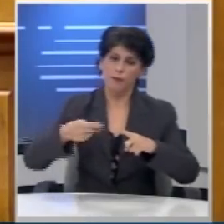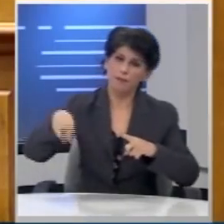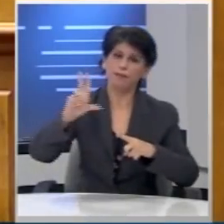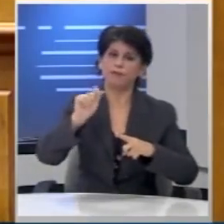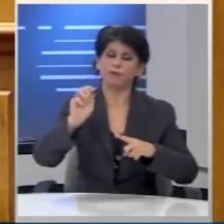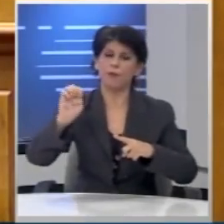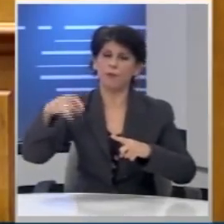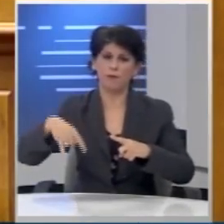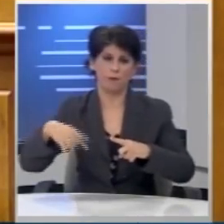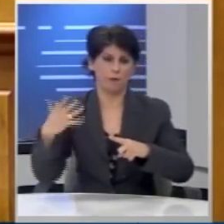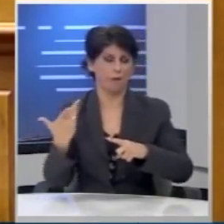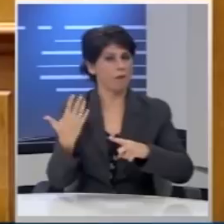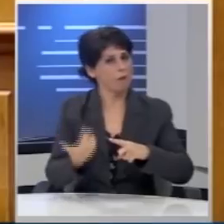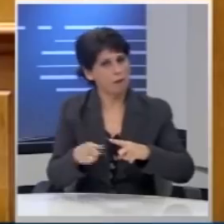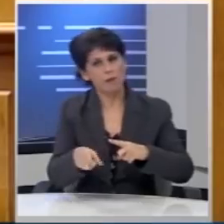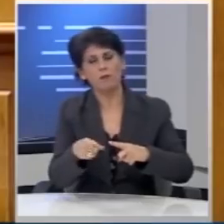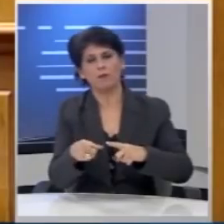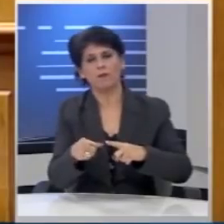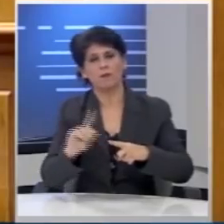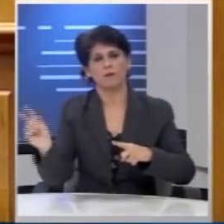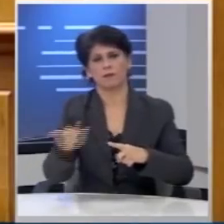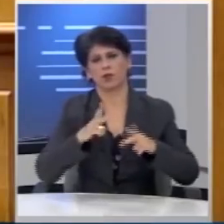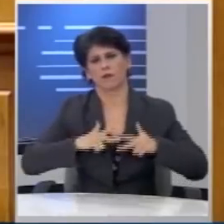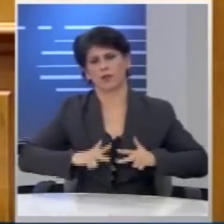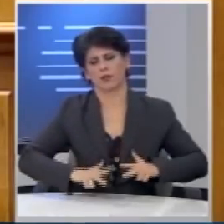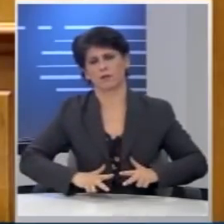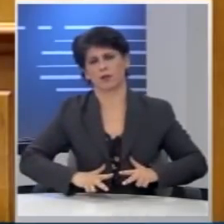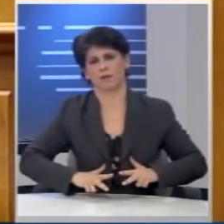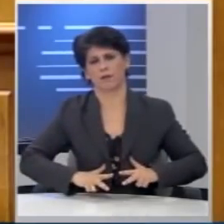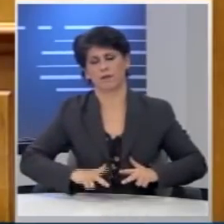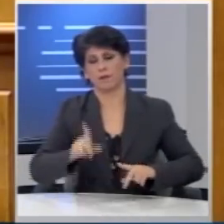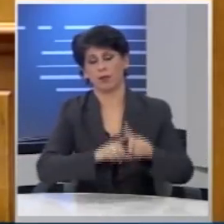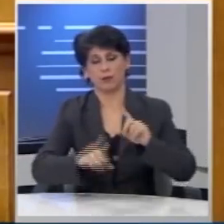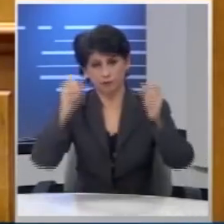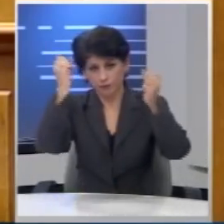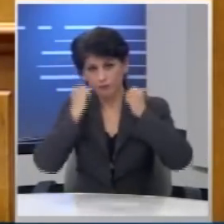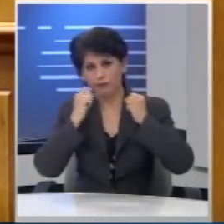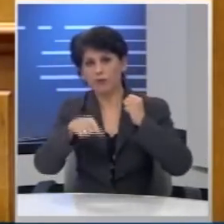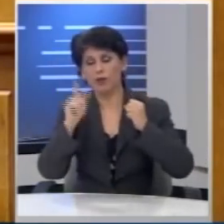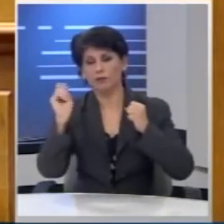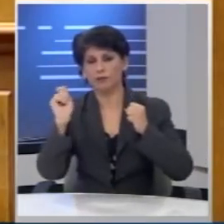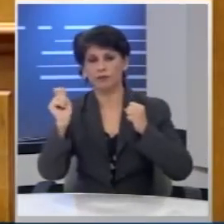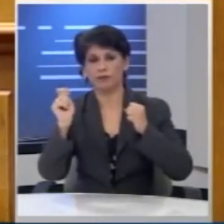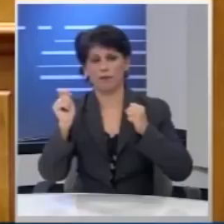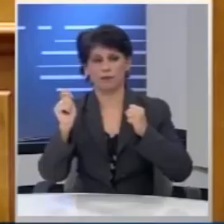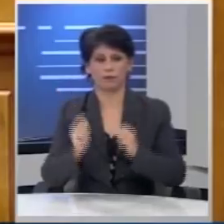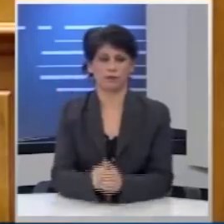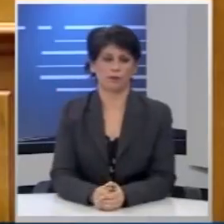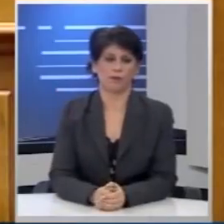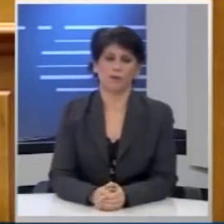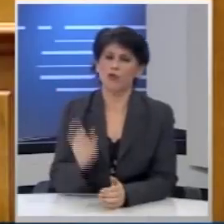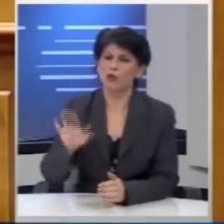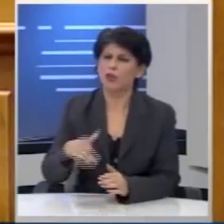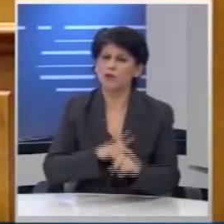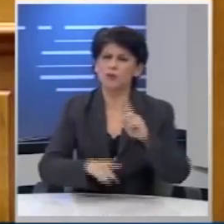αύξηση του ΑΕΠ, ώστε να είναι όλοι ευχαριστημένοι. Ποιος όμως χάνει από την πολιτική σας